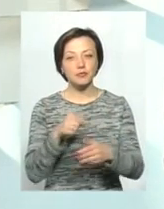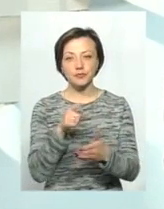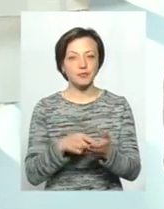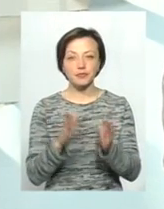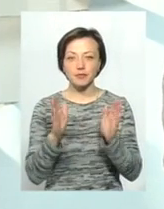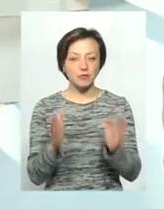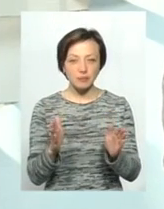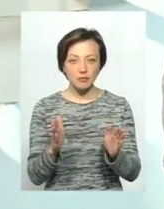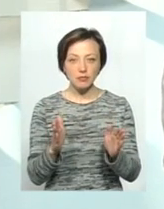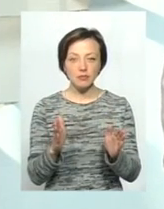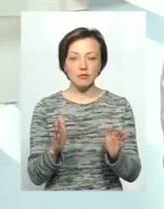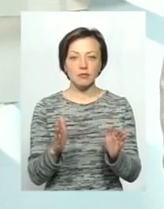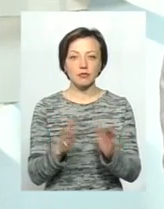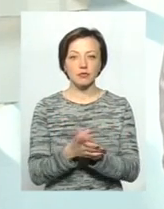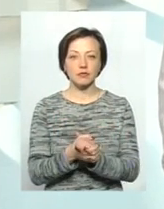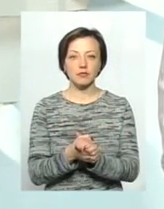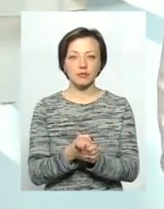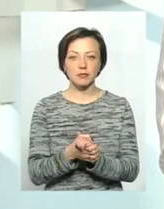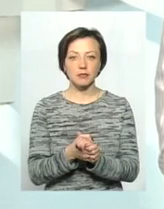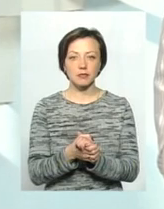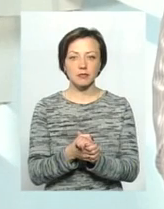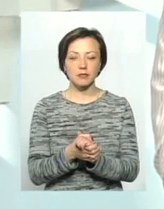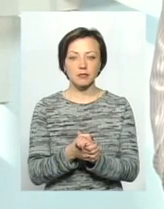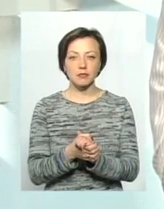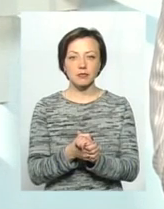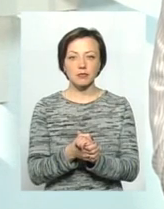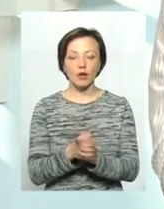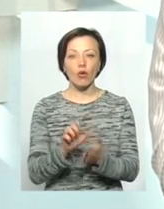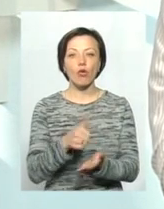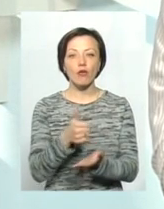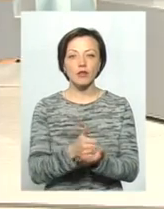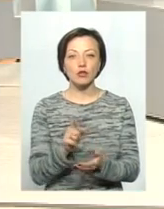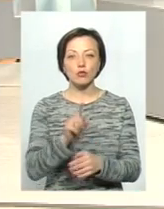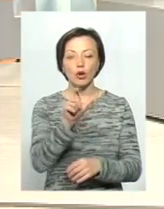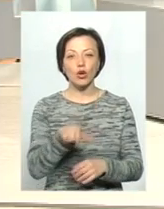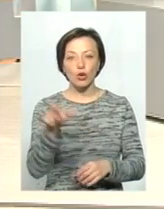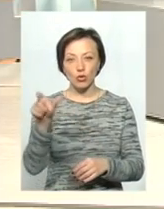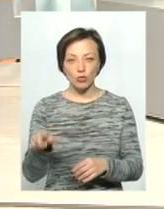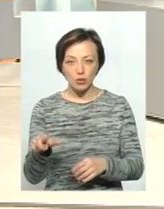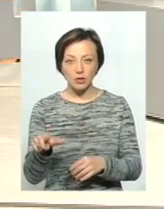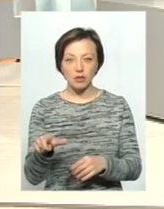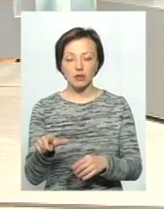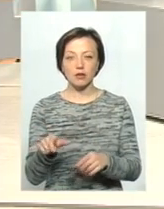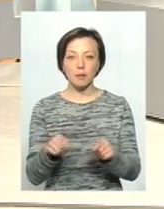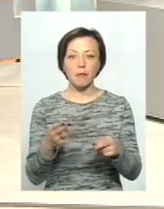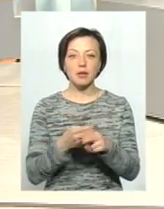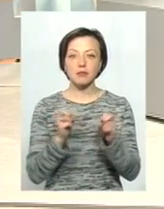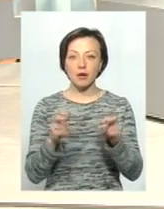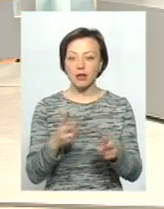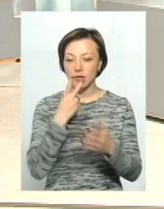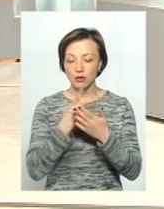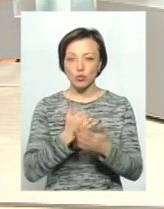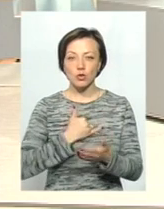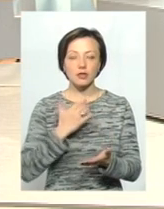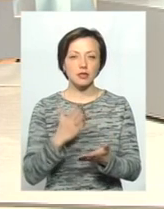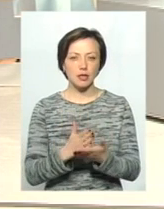для ресторанного бизнеса. Видите, почему? Вот, самое главное, это, чтобы сюда люди пили за безопасность. Видите, что у нас есть? У нас